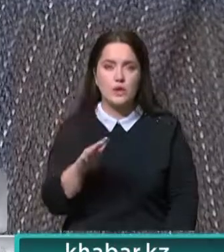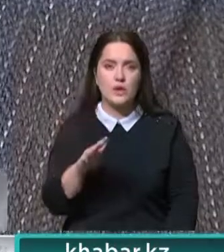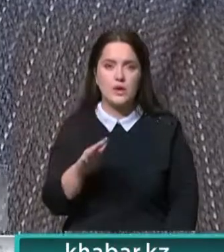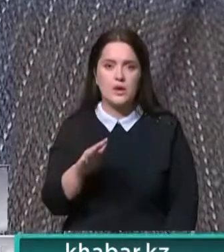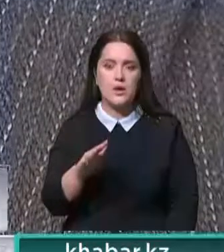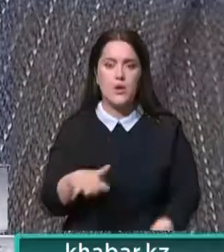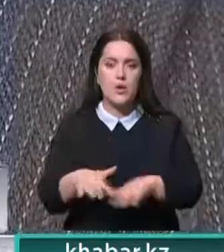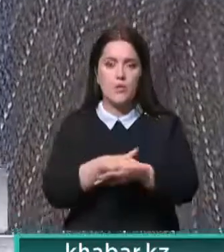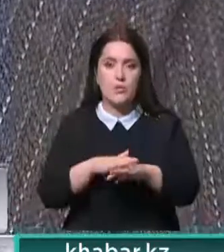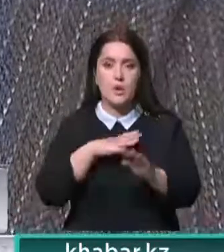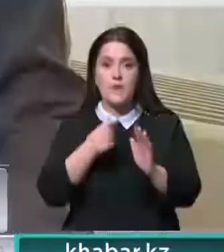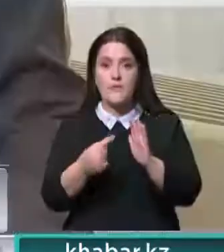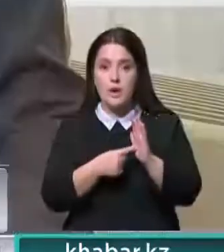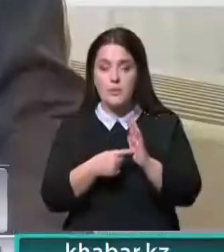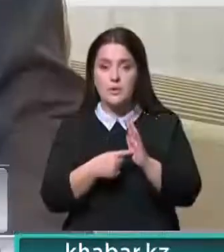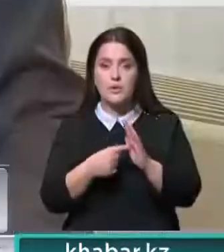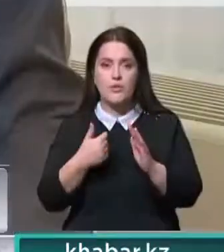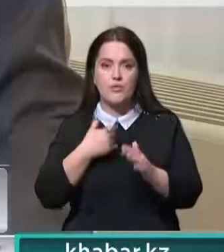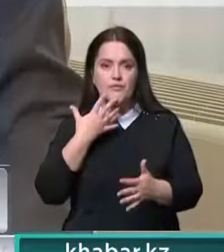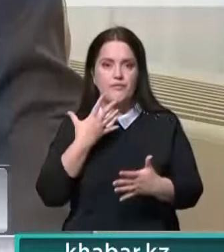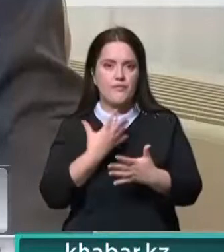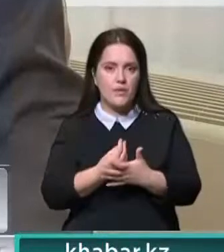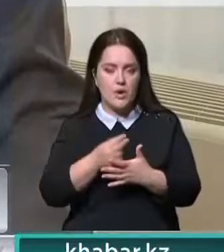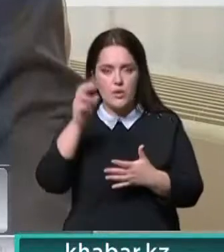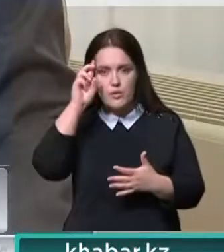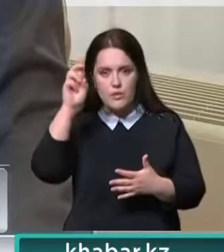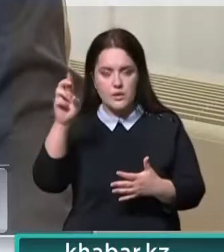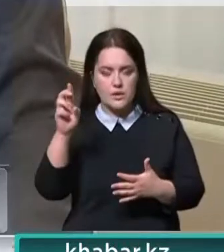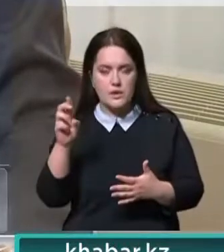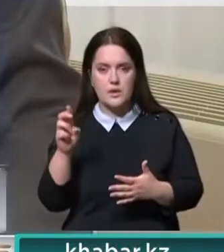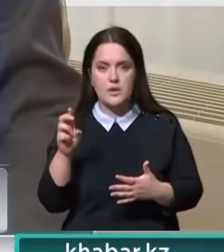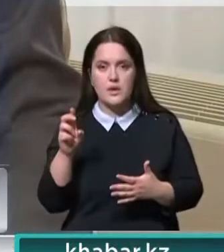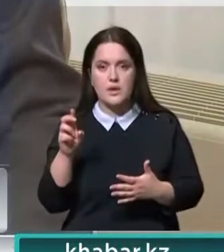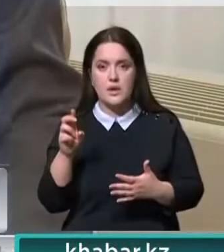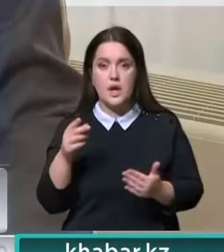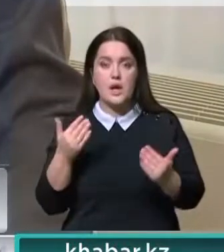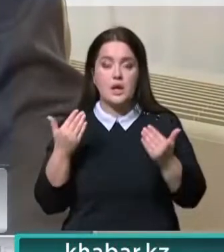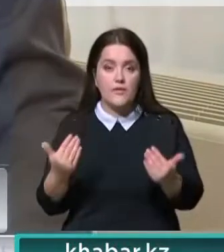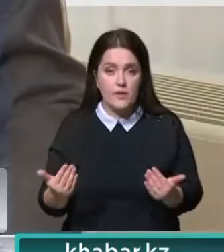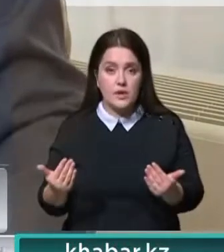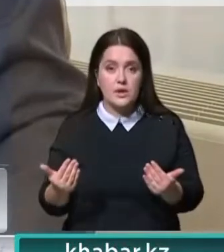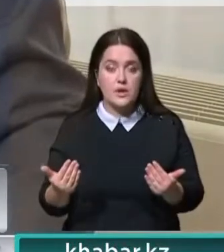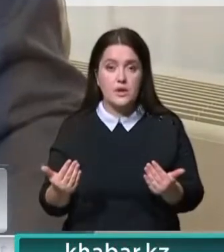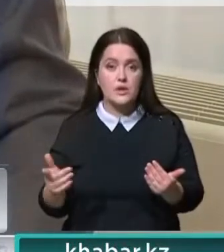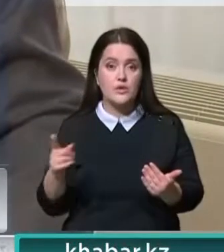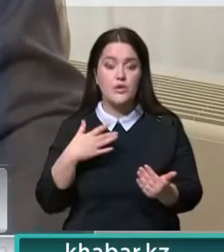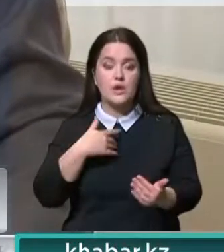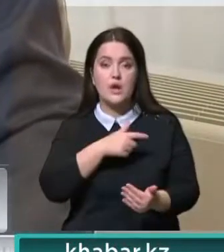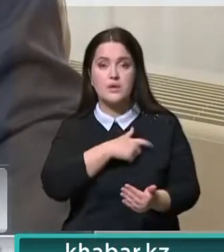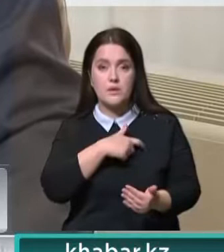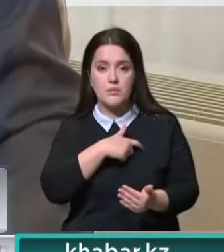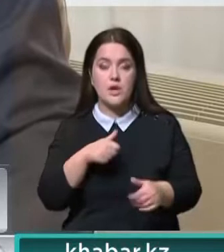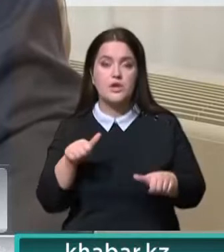зрел вопрос о принятии независимости в целом Республики Казахстан. И вот это то, что наши депутаты